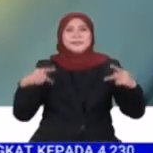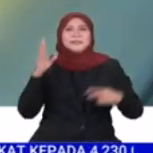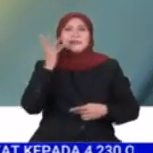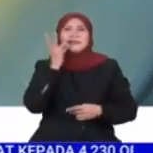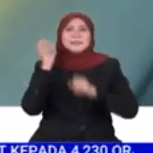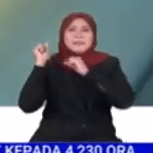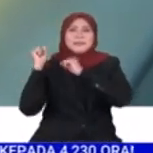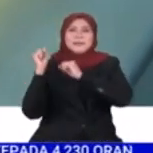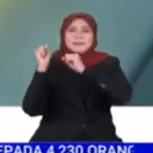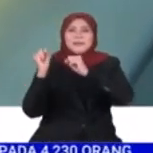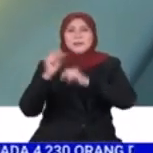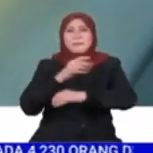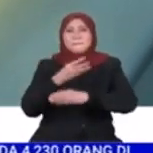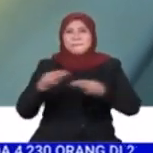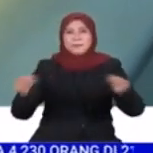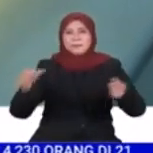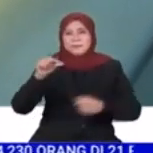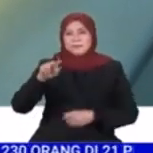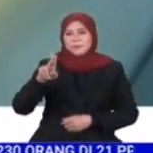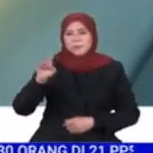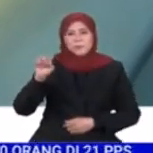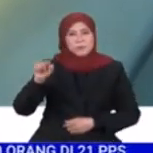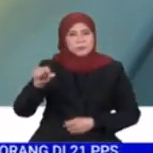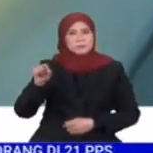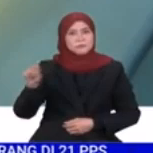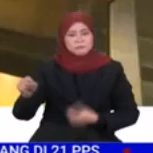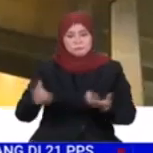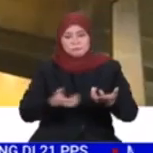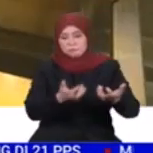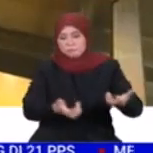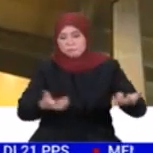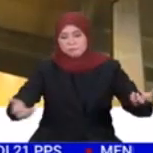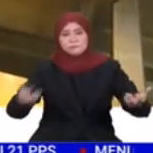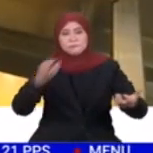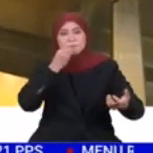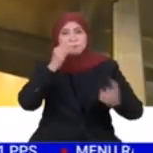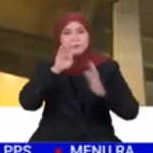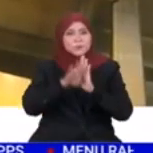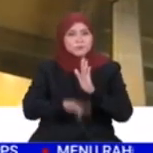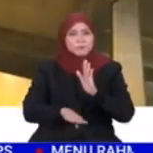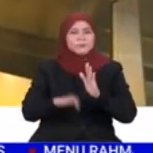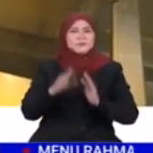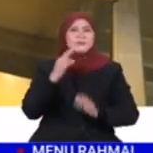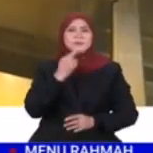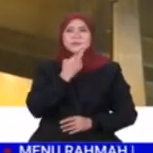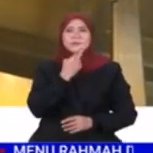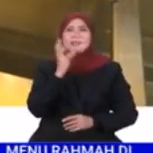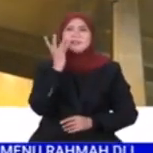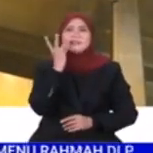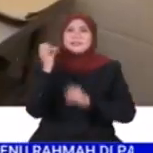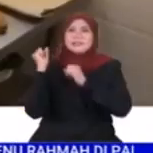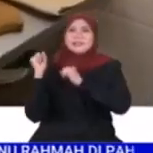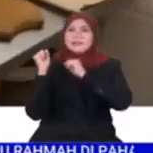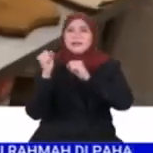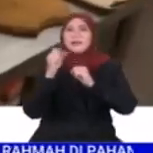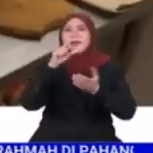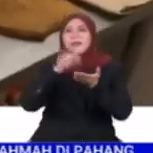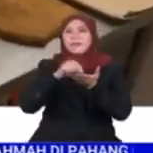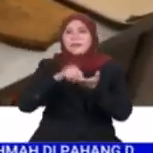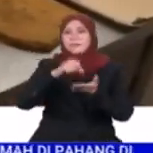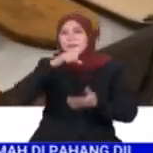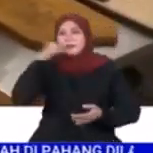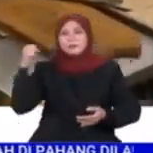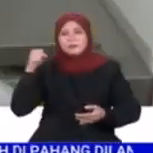di Pasir Gudang, Muhammad Hisham Hamzah, hidangan Menu Rahmah di restorannya, iaitu nasi kandar dengan lauk ayam